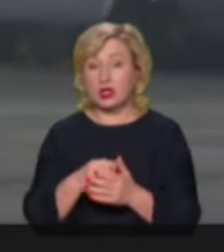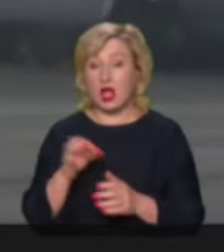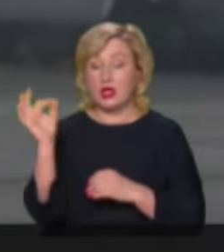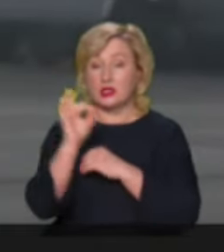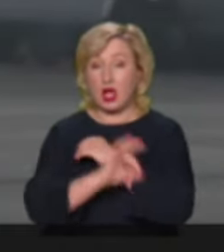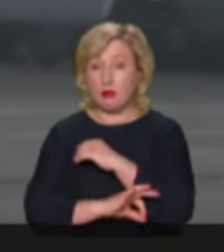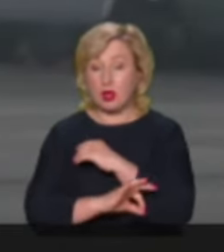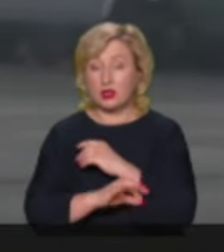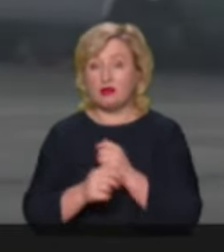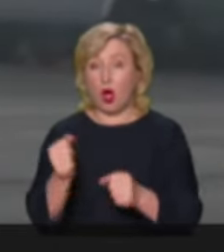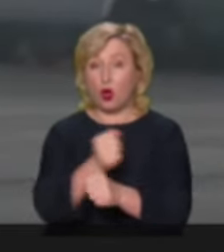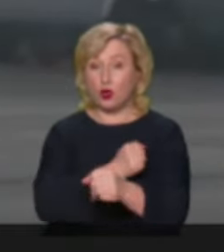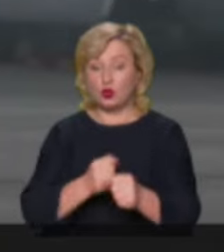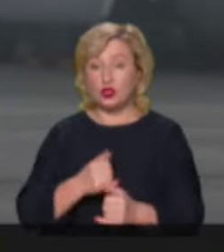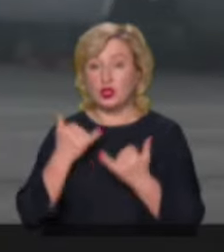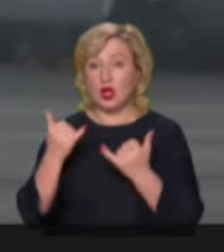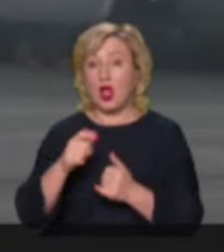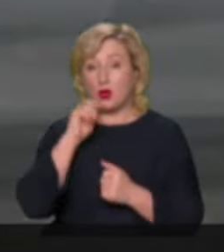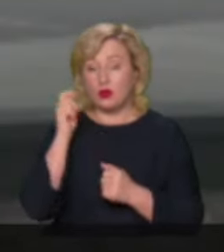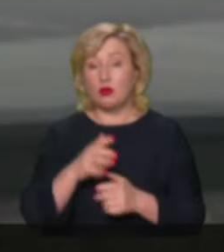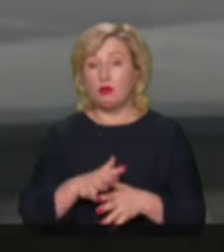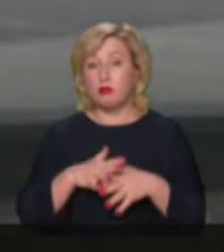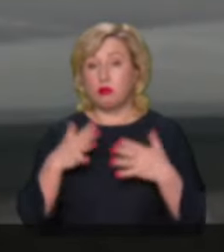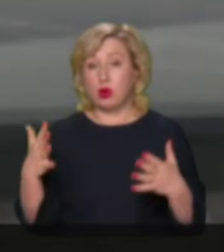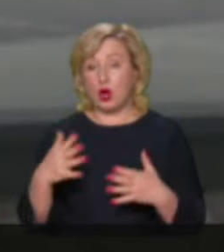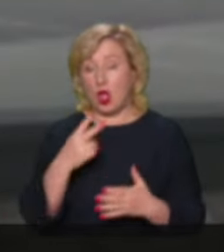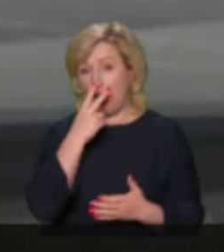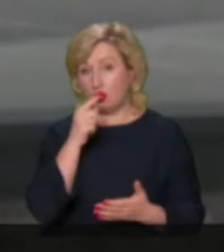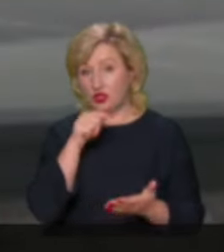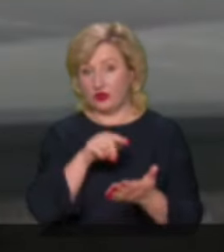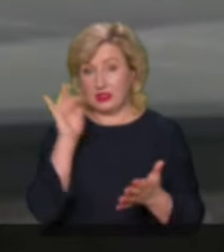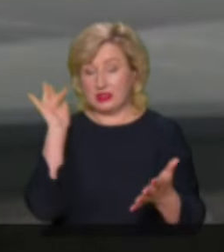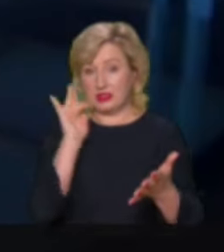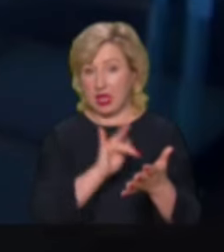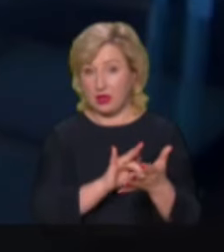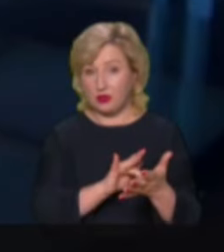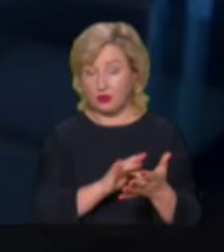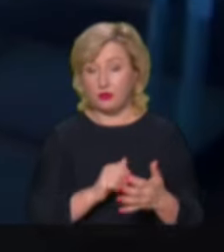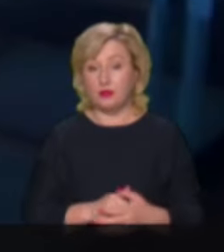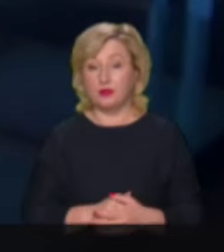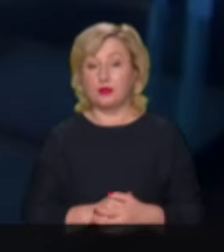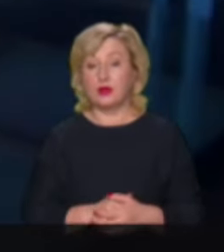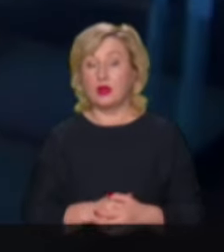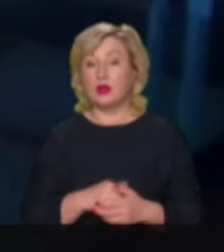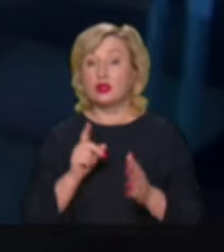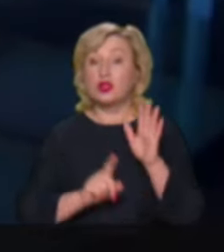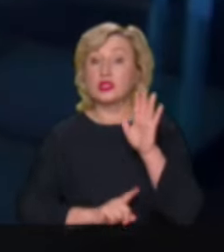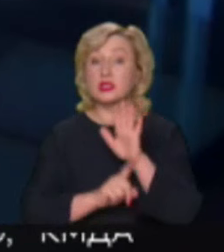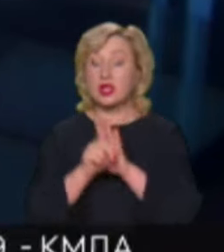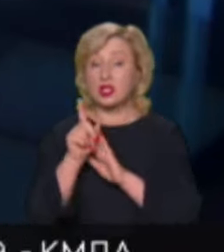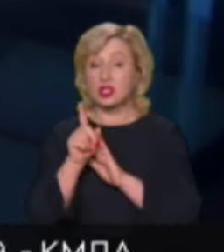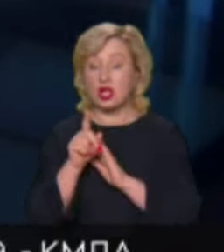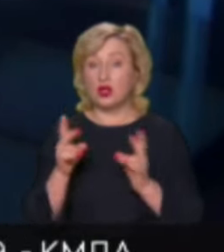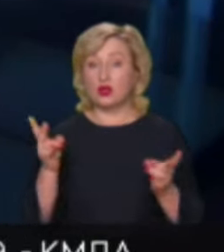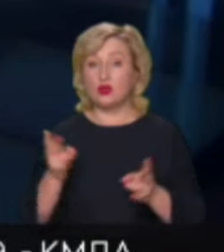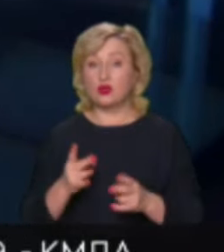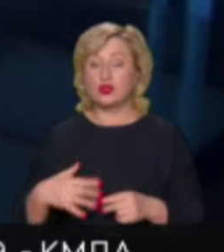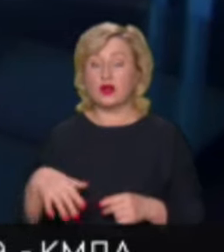для Украины, становится все более очевидной целью. Но сначала нужно все